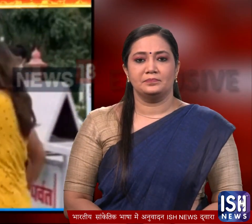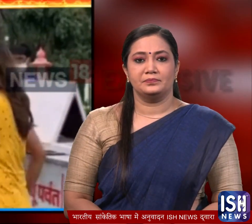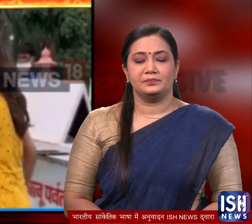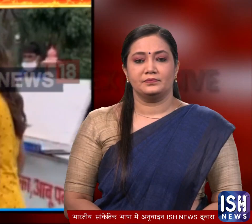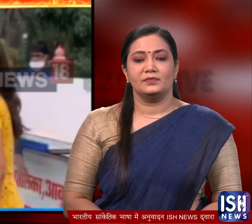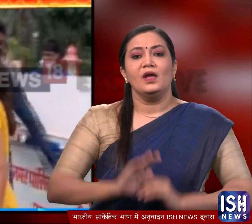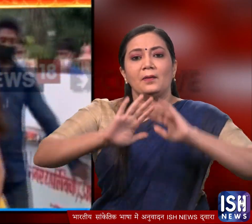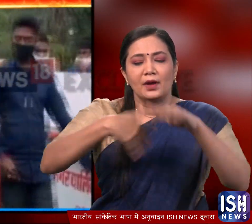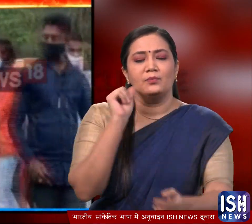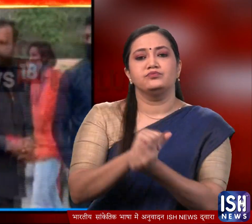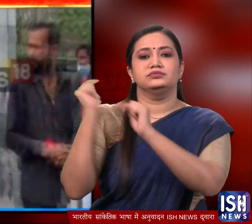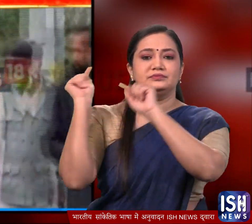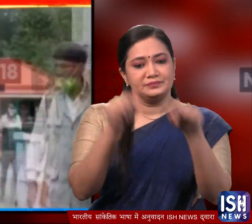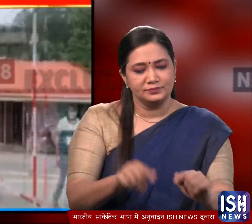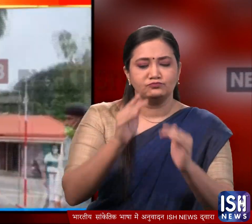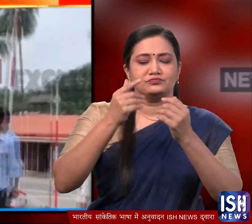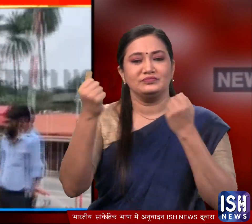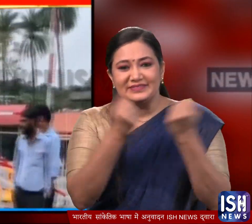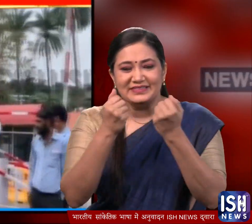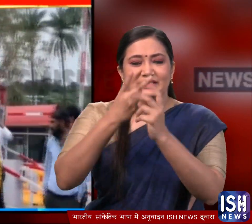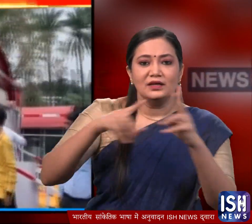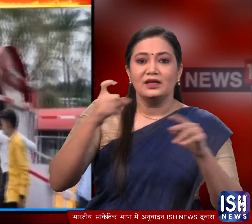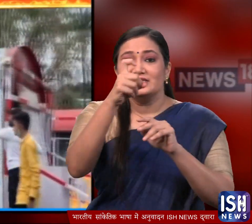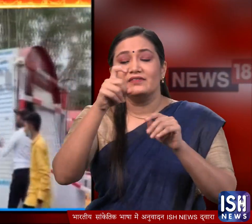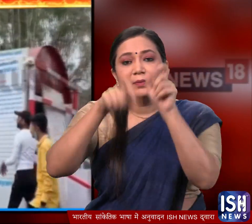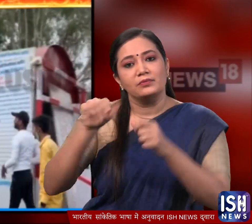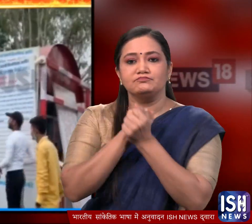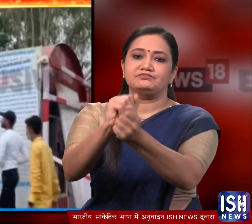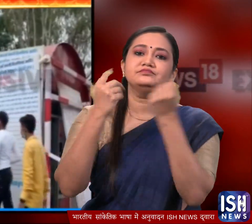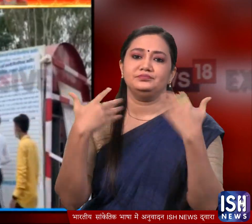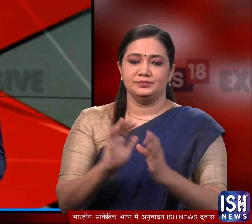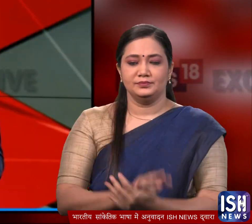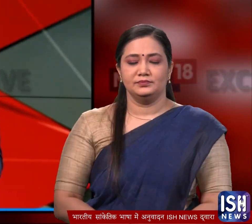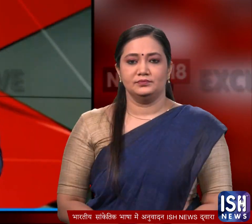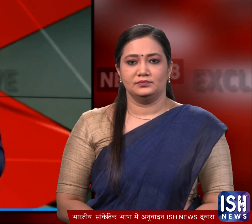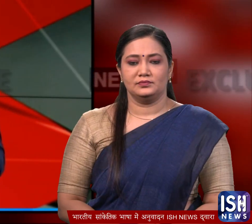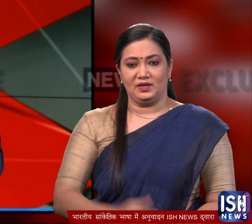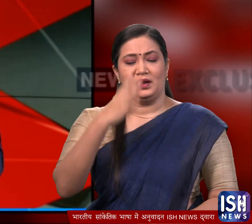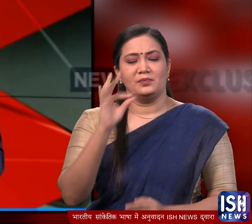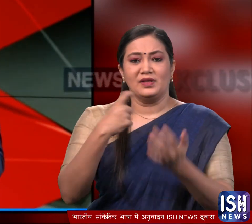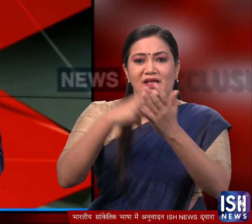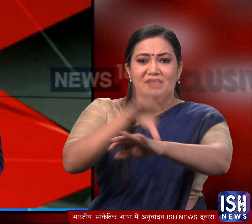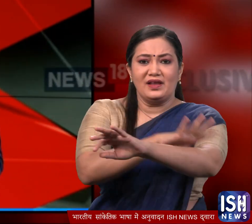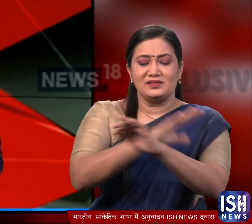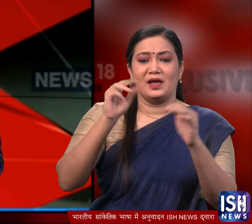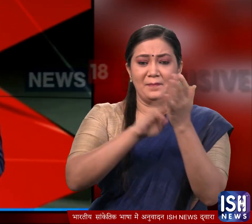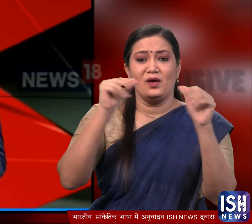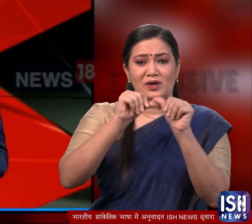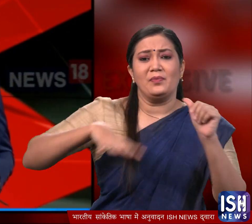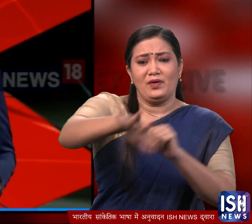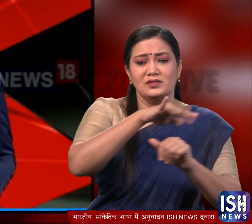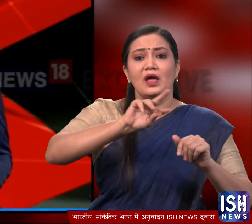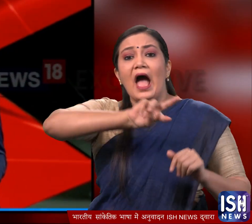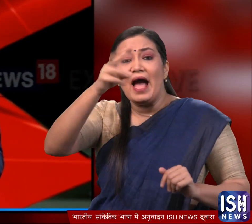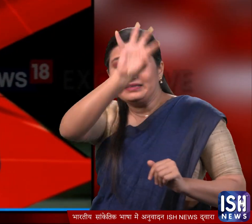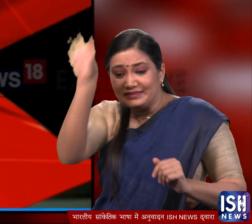बताया गया कि बाद में पुलिस वहां पहुंची और मारपीट करने वाले 7 पर्यटकों को गिरफ्तार कर लिया। सौभाग्य की बात है कि राजस्थान के माउंट आबू शहर में